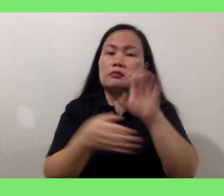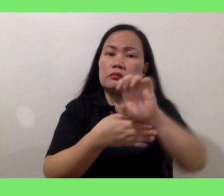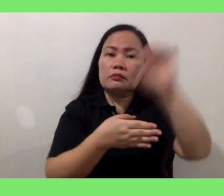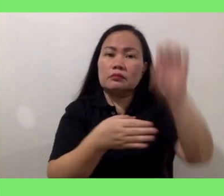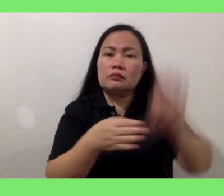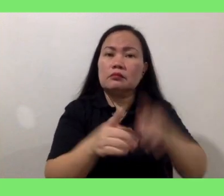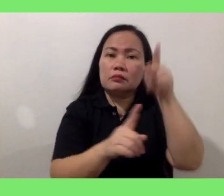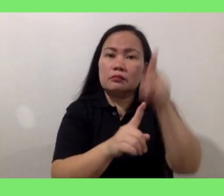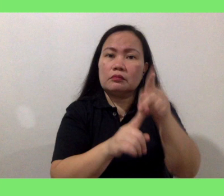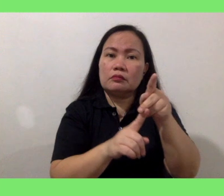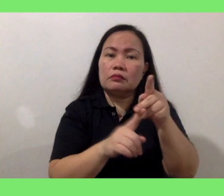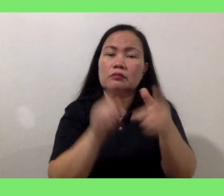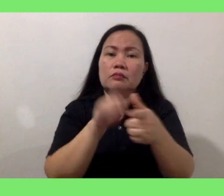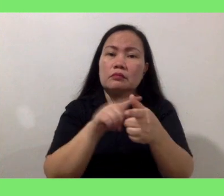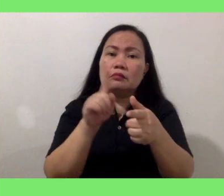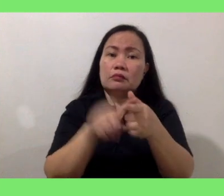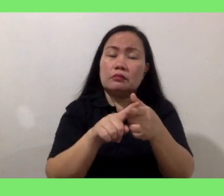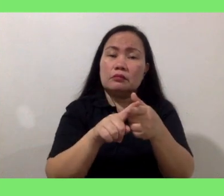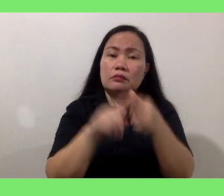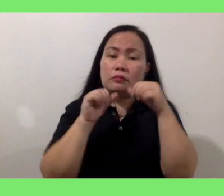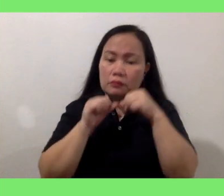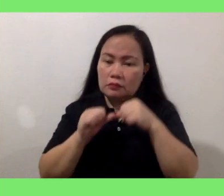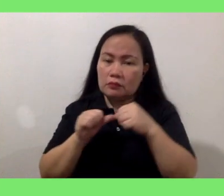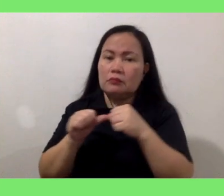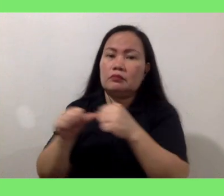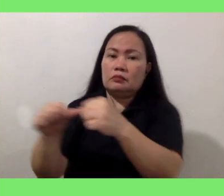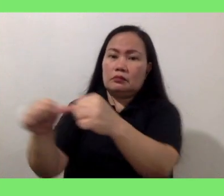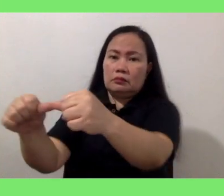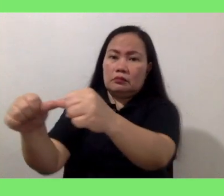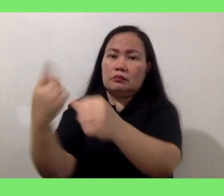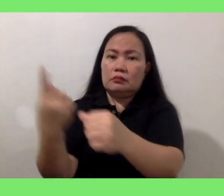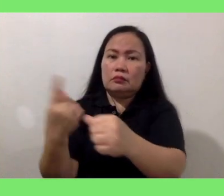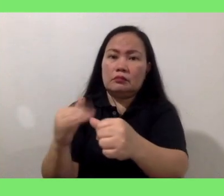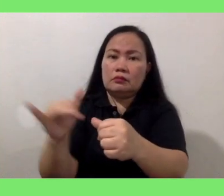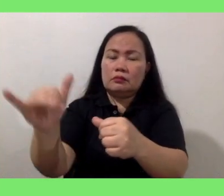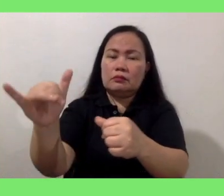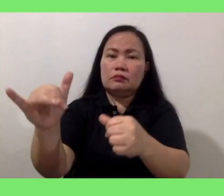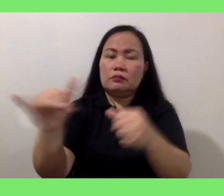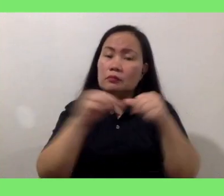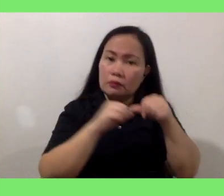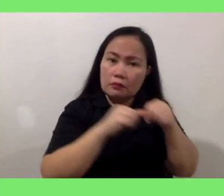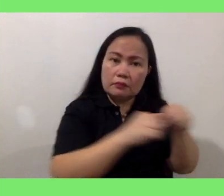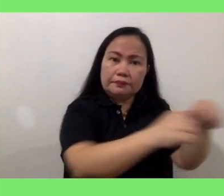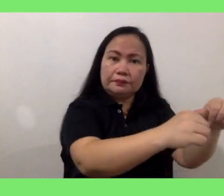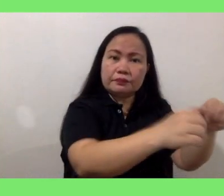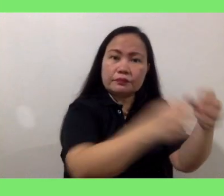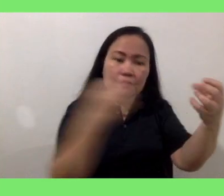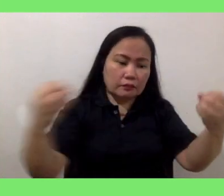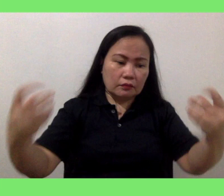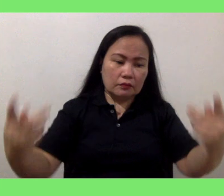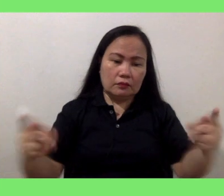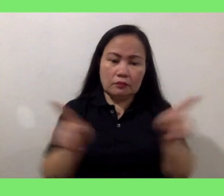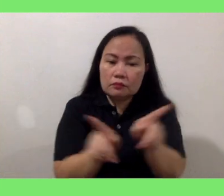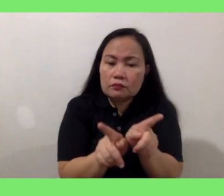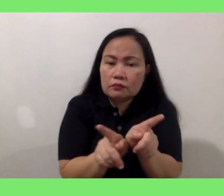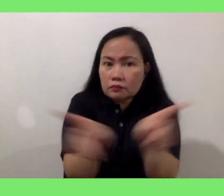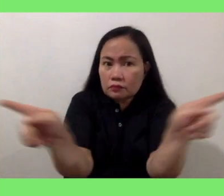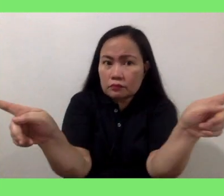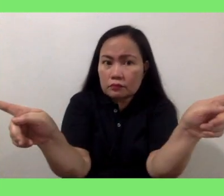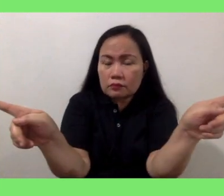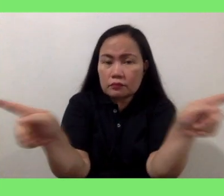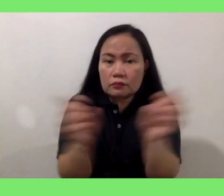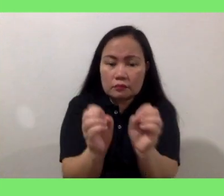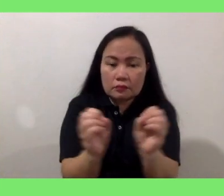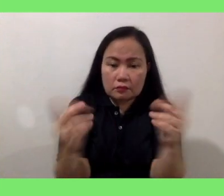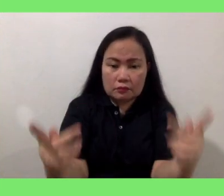common endpoint and then infinite direction. Dun sa extending direction mo,